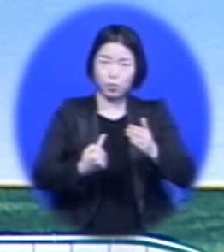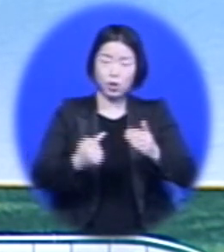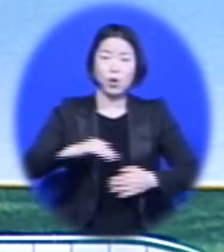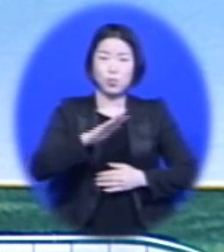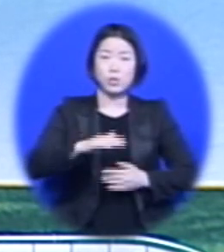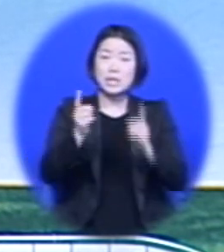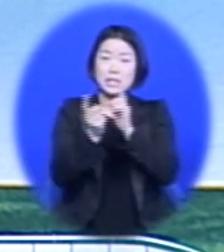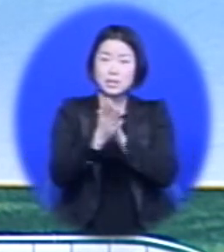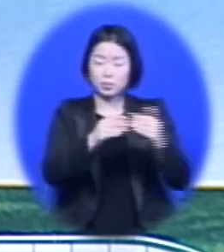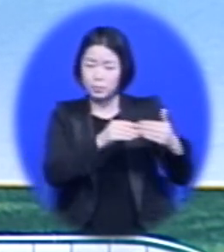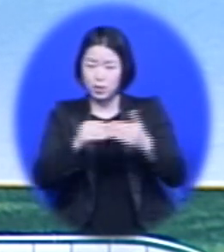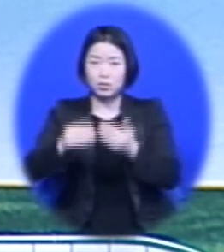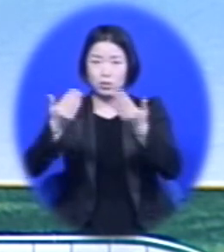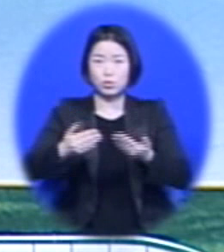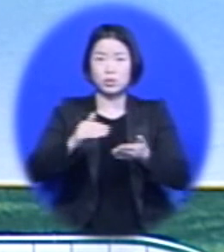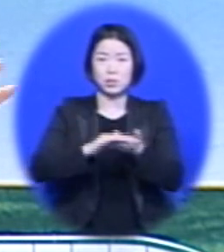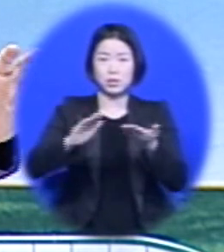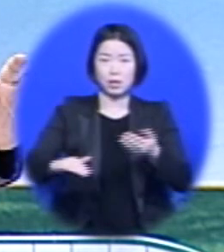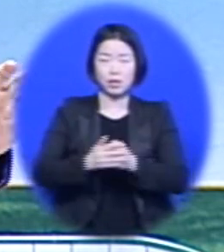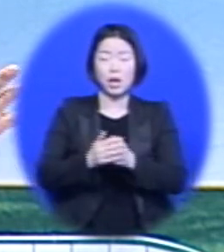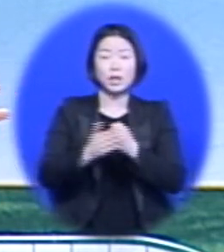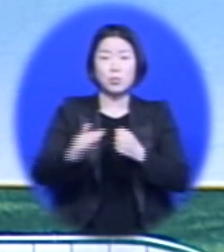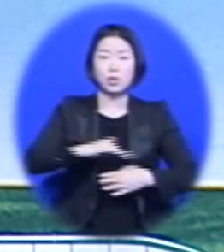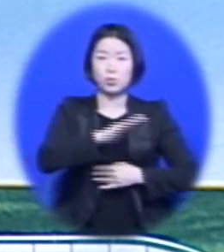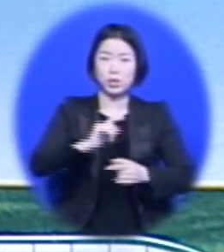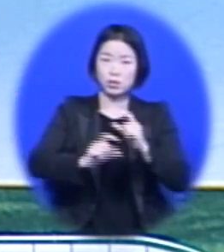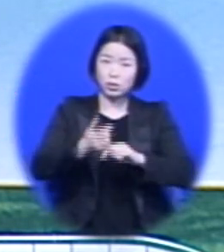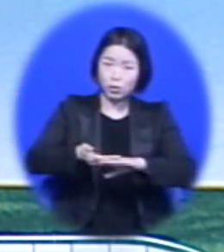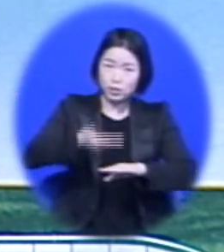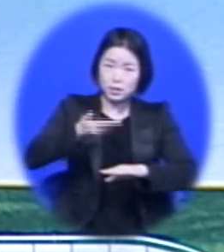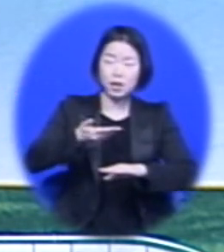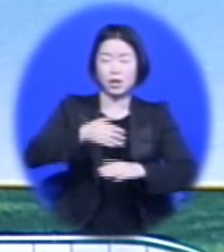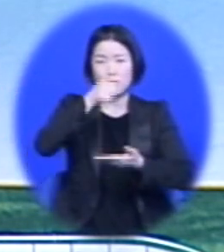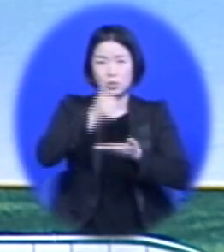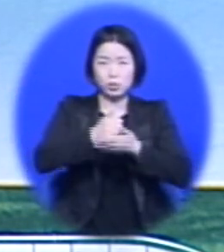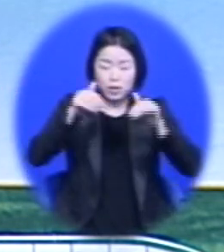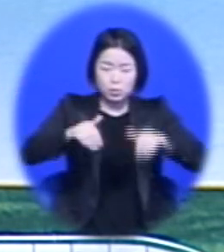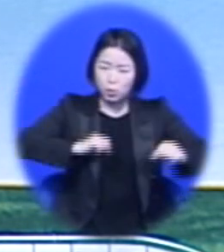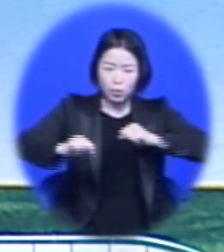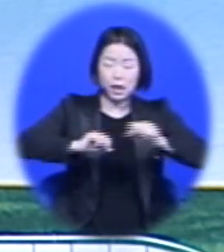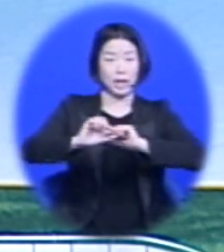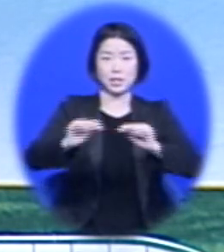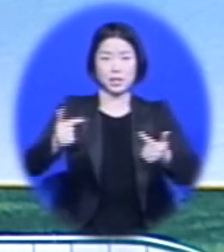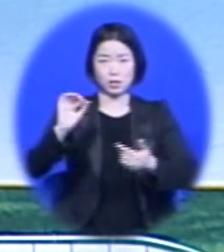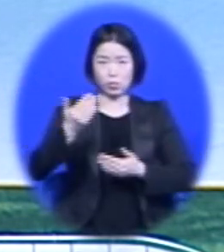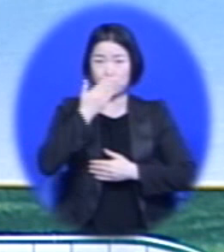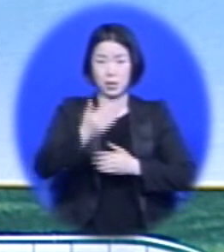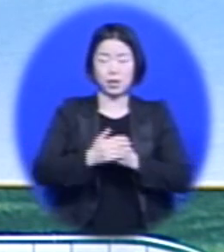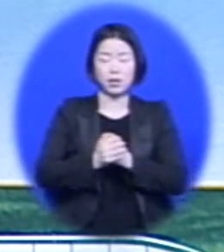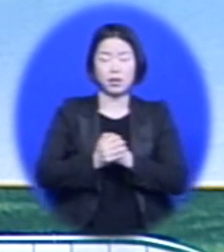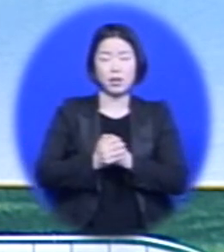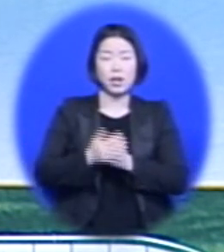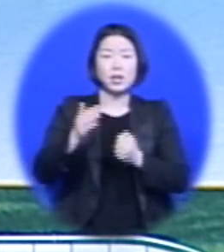친히 이끄십니다. 그래서 우리는 더 이상 이제는 죄의 종노릇 하지 않게 된 겁니다. 그래서